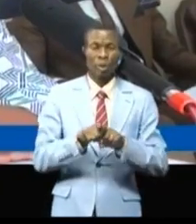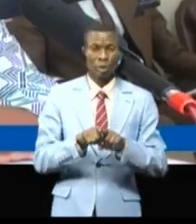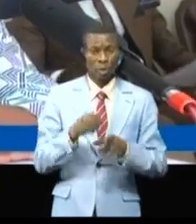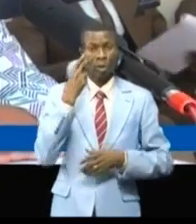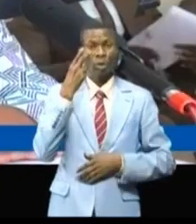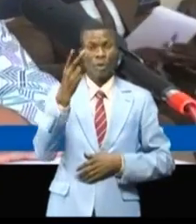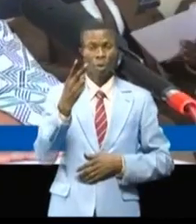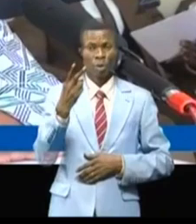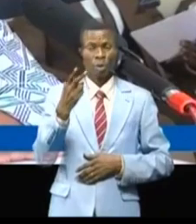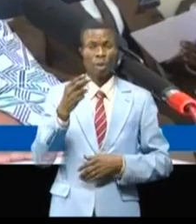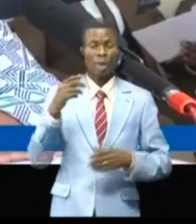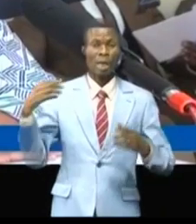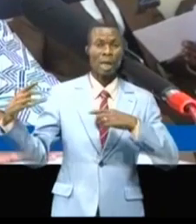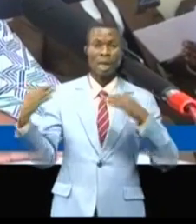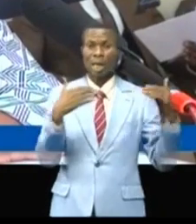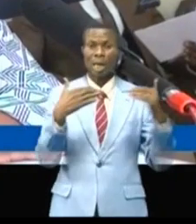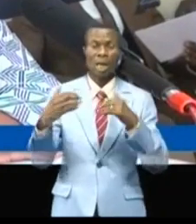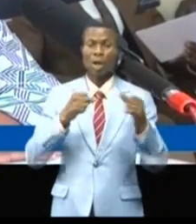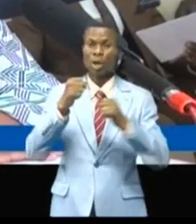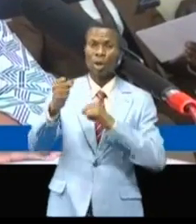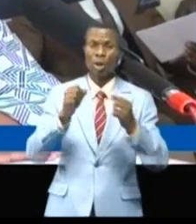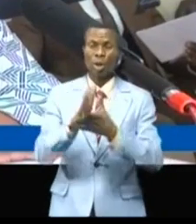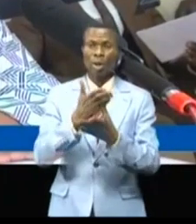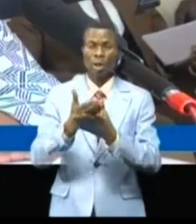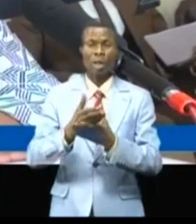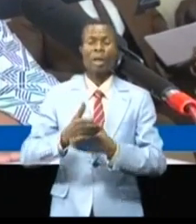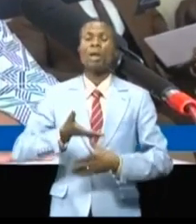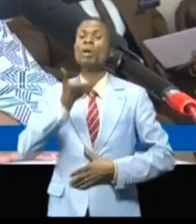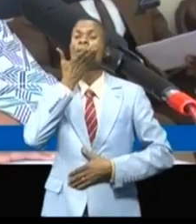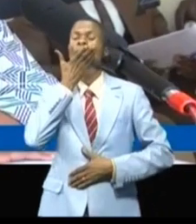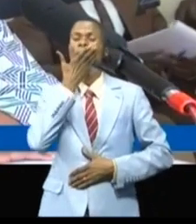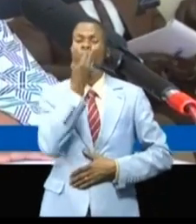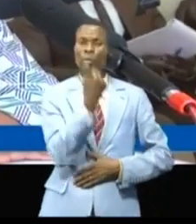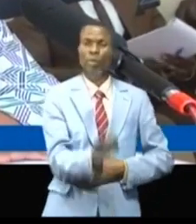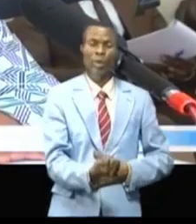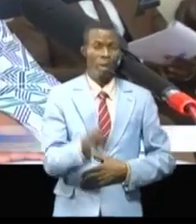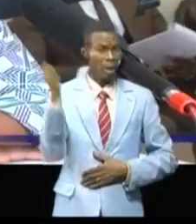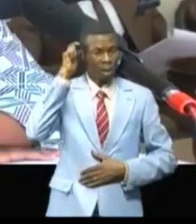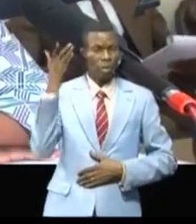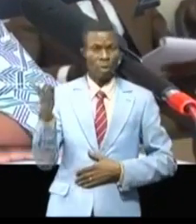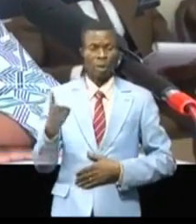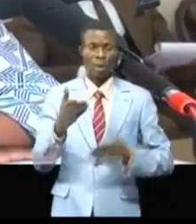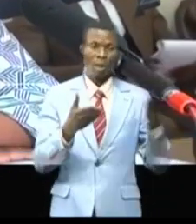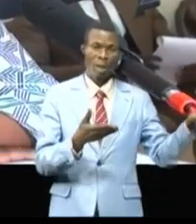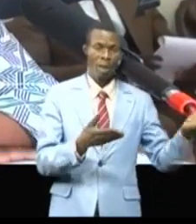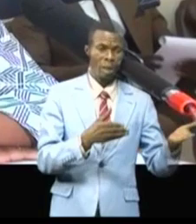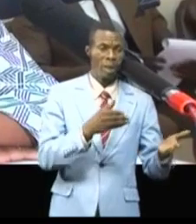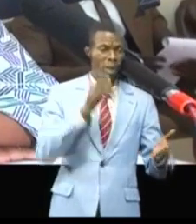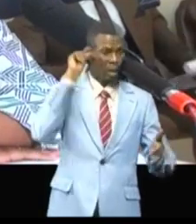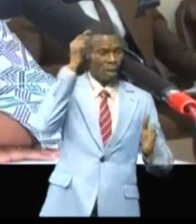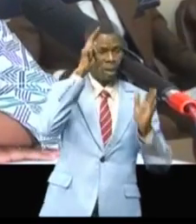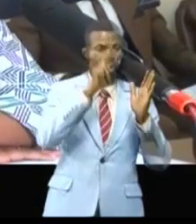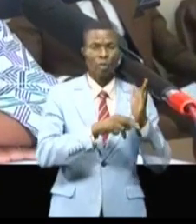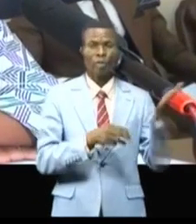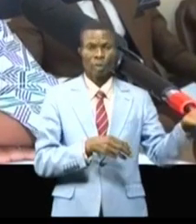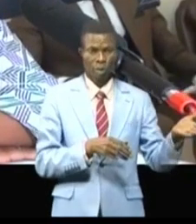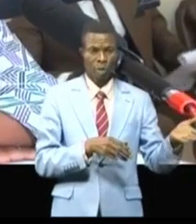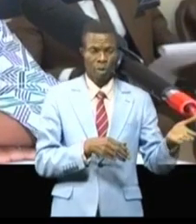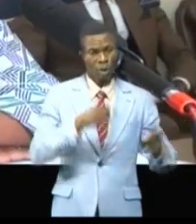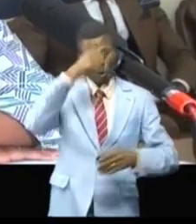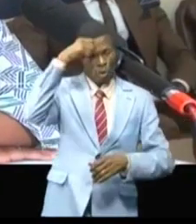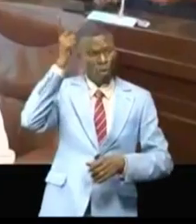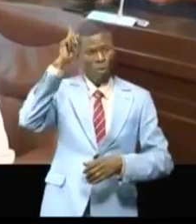à un duel, une bataille entre les grands. D'un côté les professeurs, de l'autre côté le gouvernement, et qui